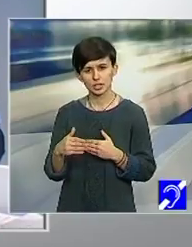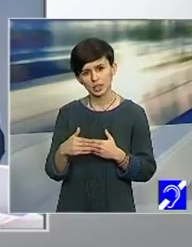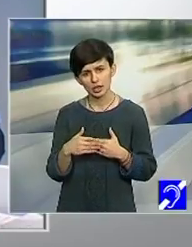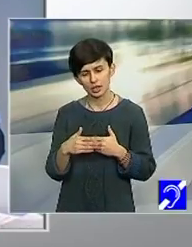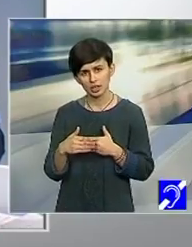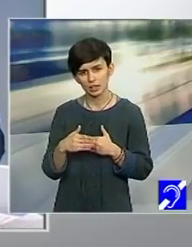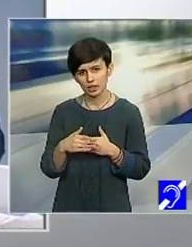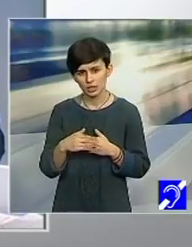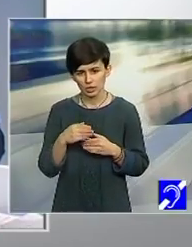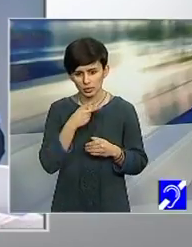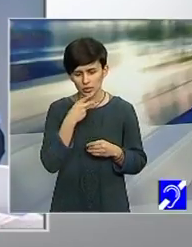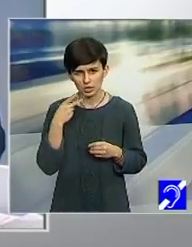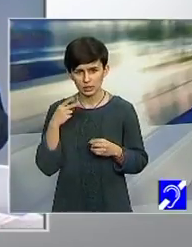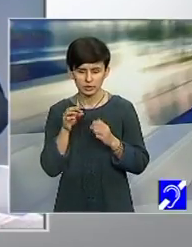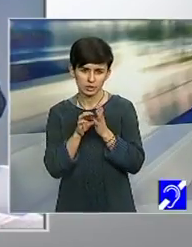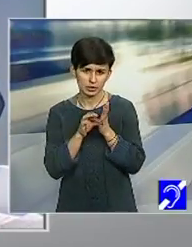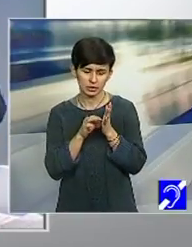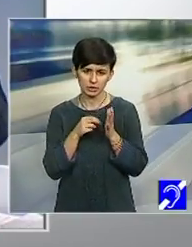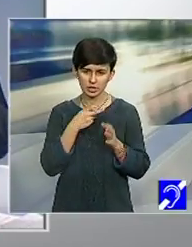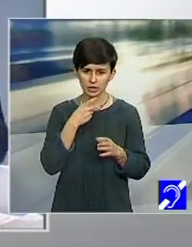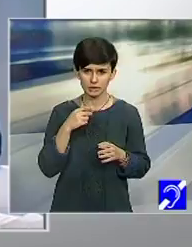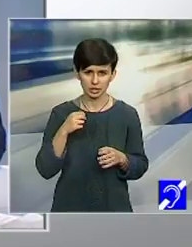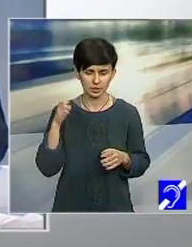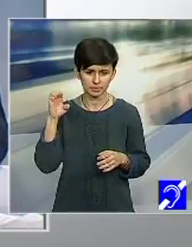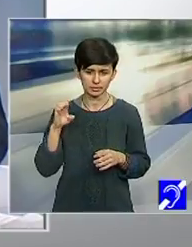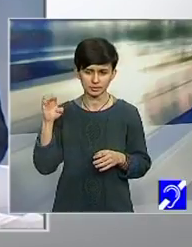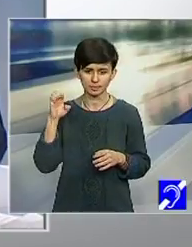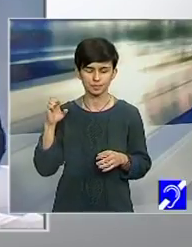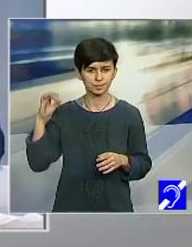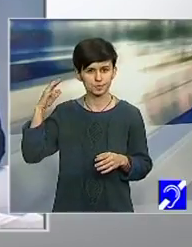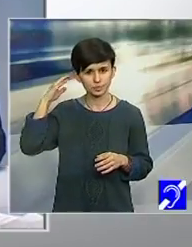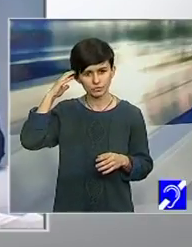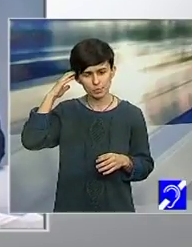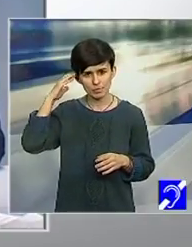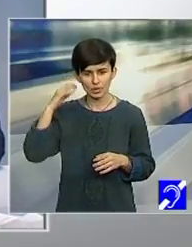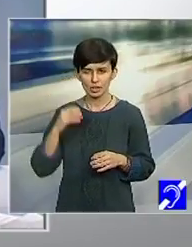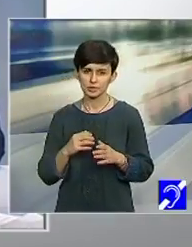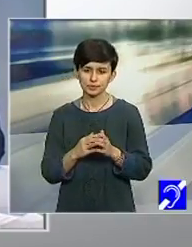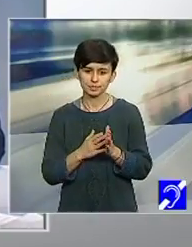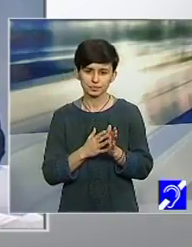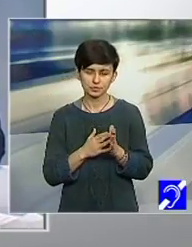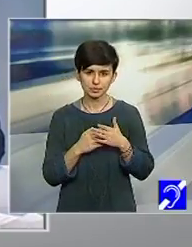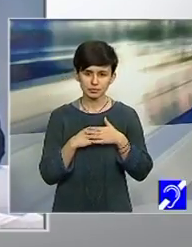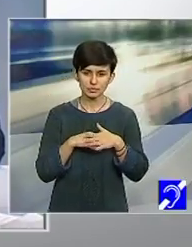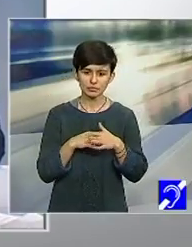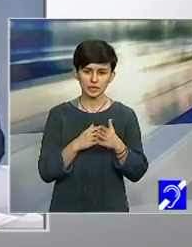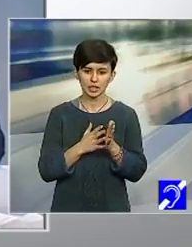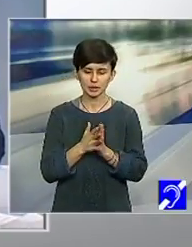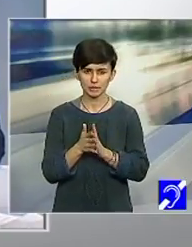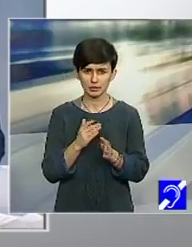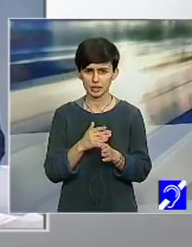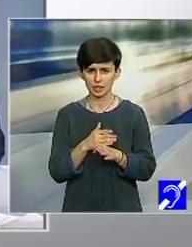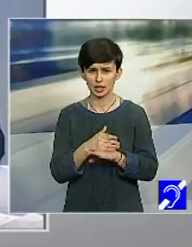cred că a fost un proiect european, sigur că inspirația și o mare parte a implementării